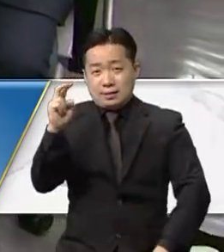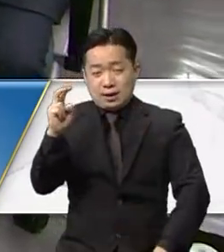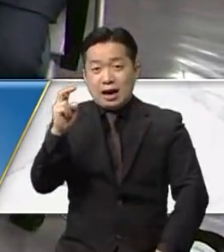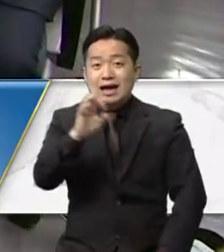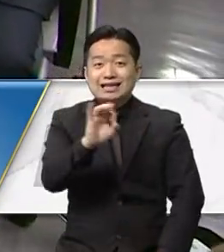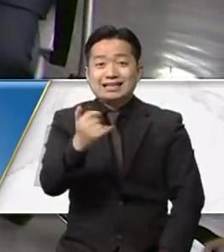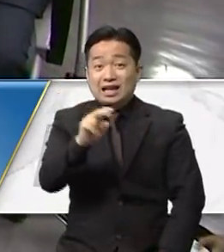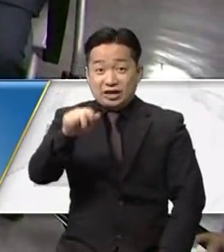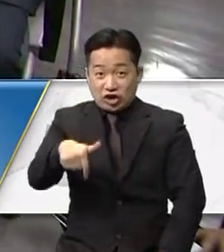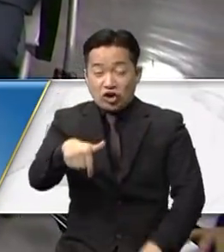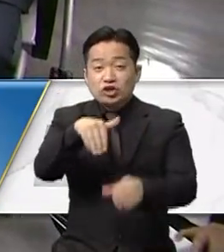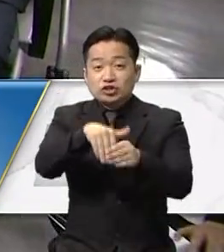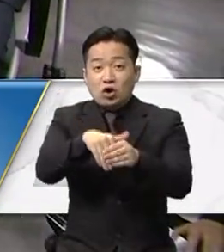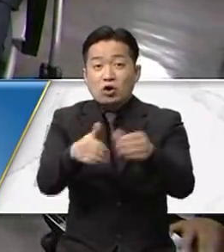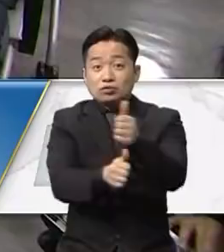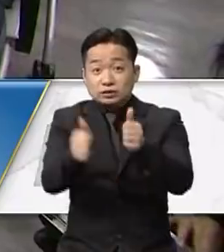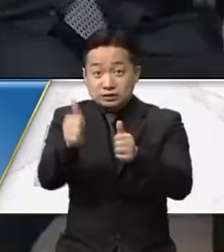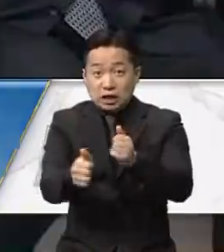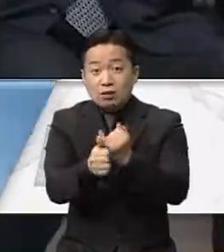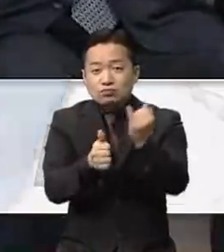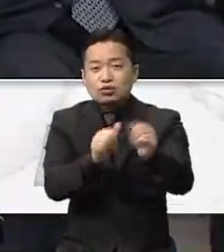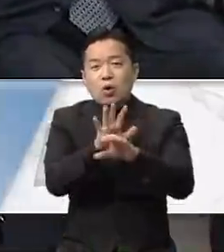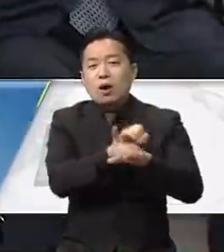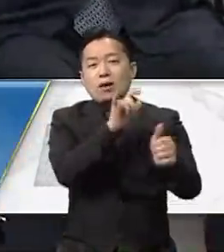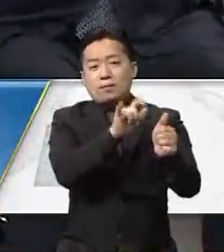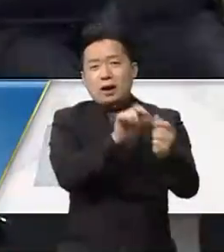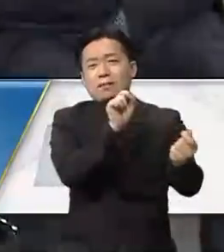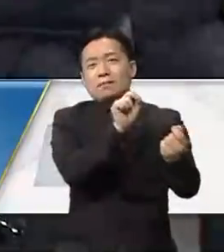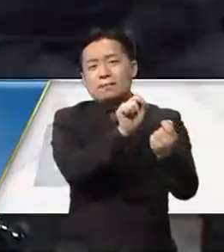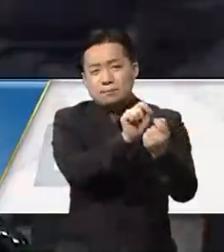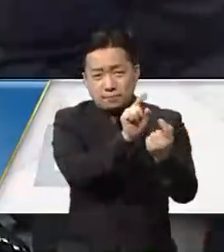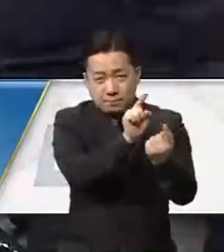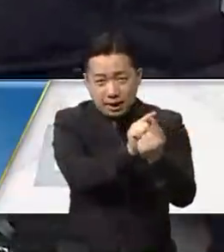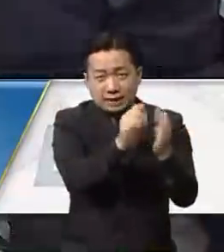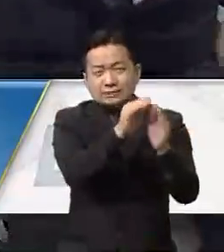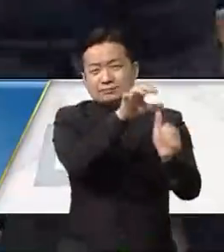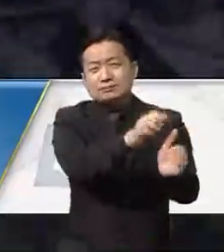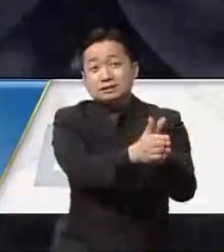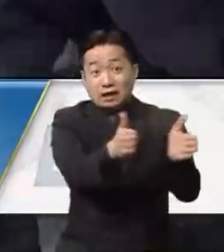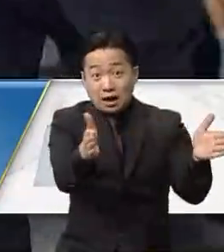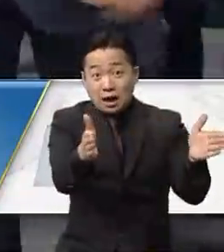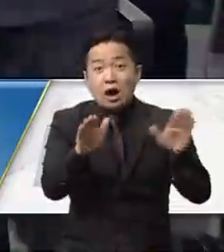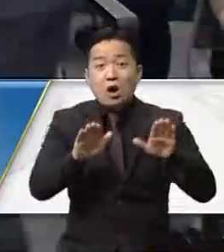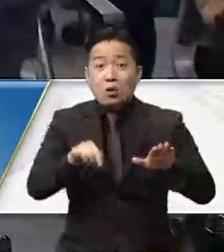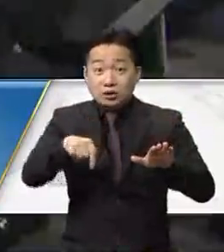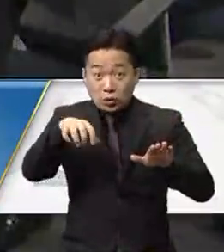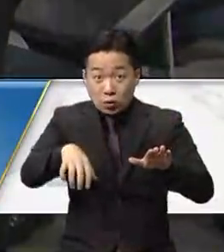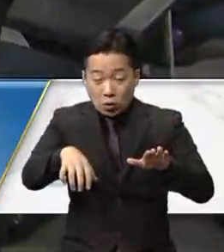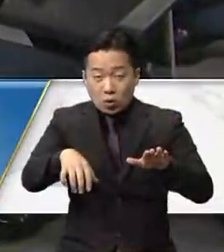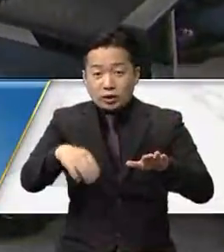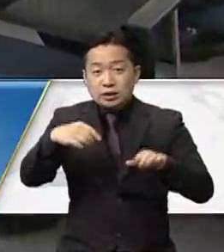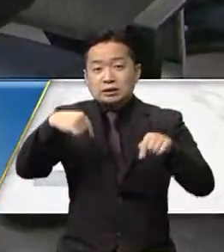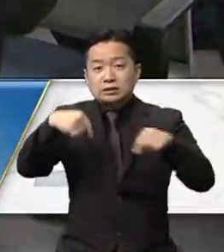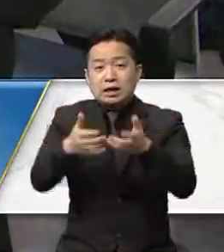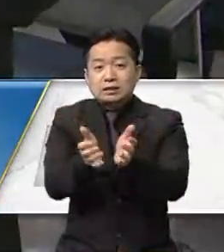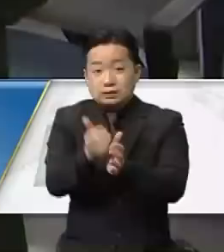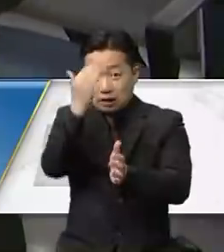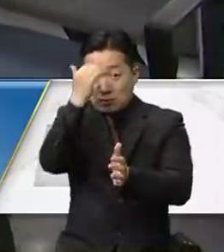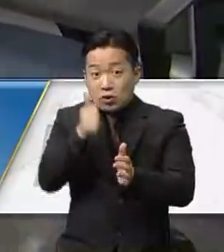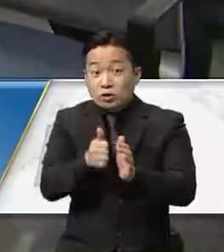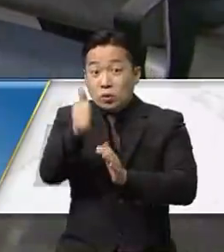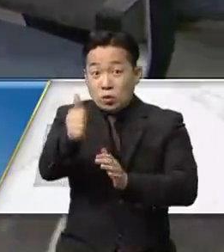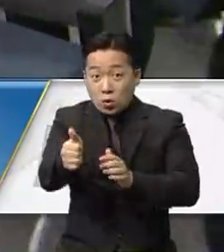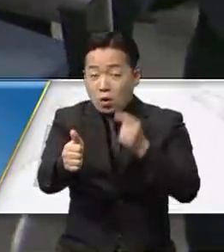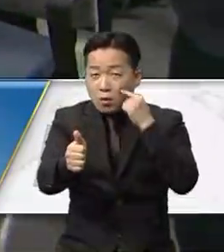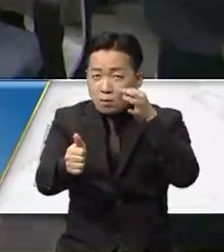이낙연 상임선거대책위원장은 부인이 코로나19 확진자 밀접 접촉으로 자가격리에 들어가 오늘 이곳 당 개표 상황실에 나와서 개표